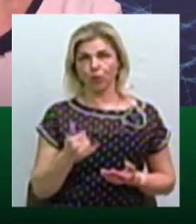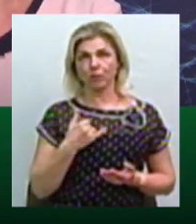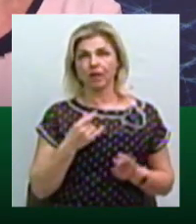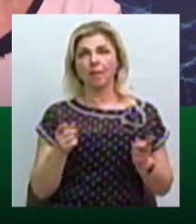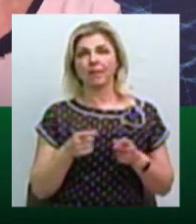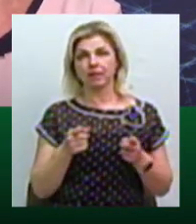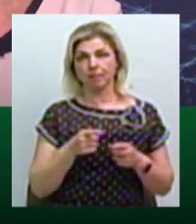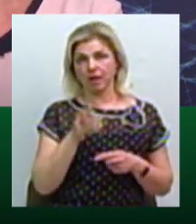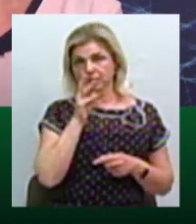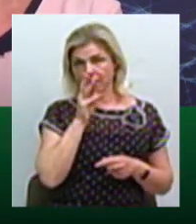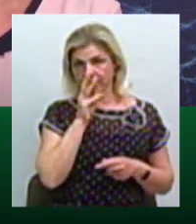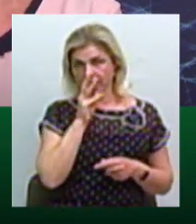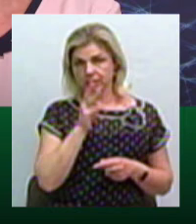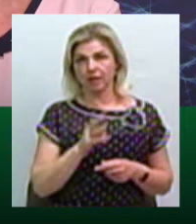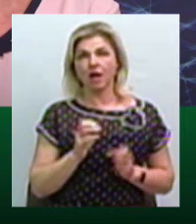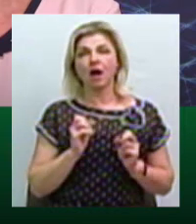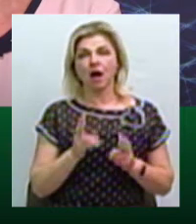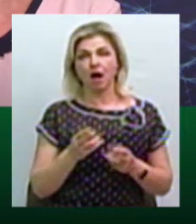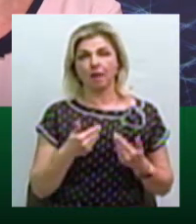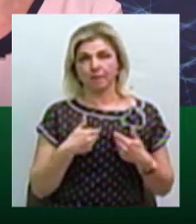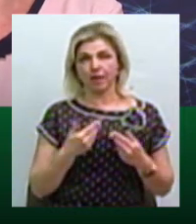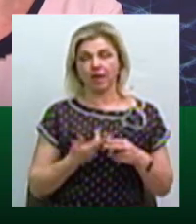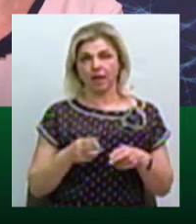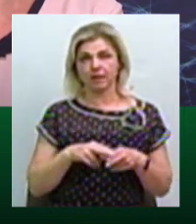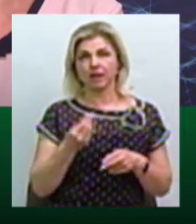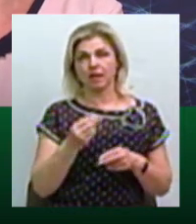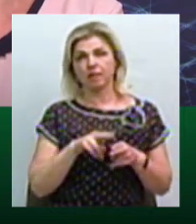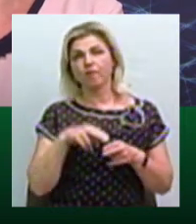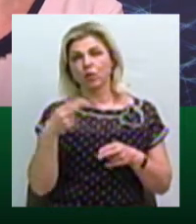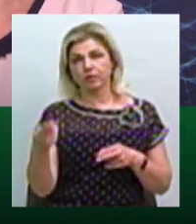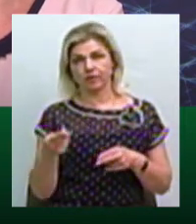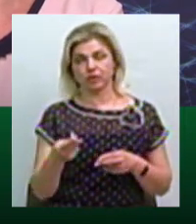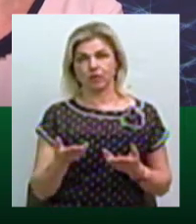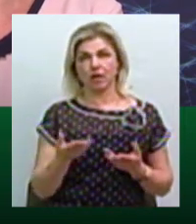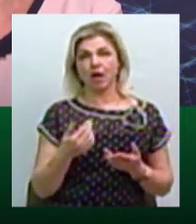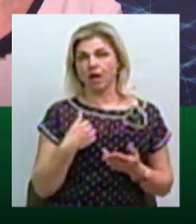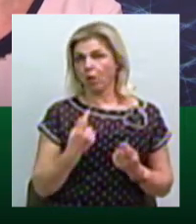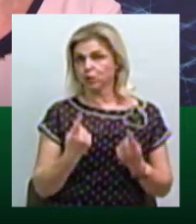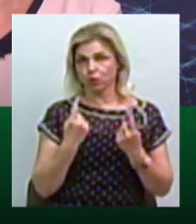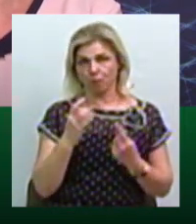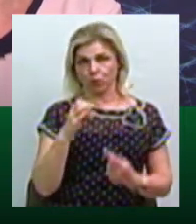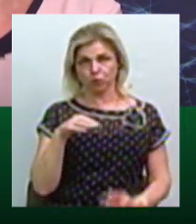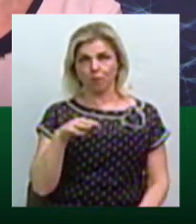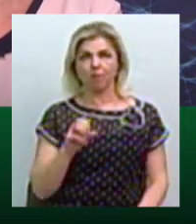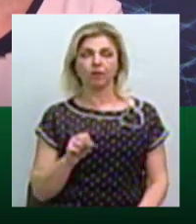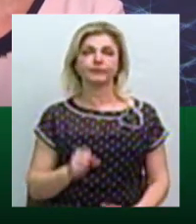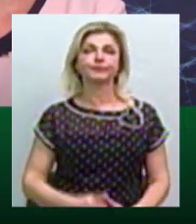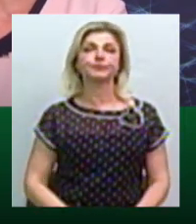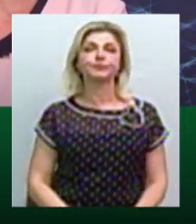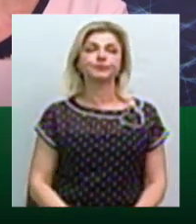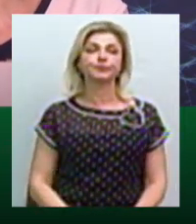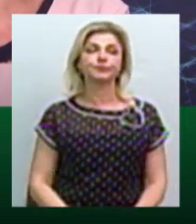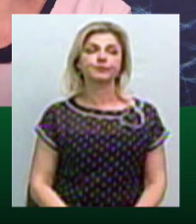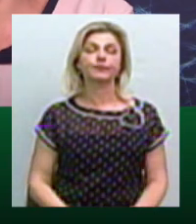минимальная зарплата, и как мне сейчас эти деньги возвращать 5000 гривен? Для меня это большая сумма.